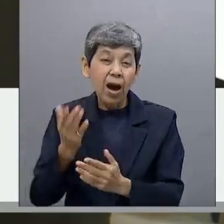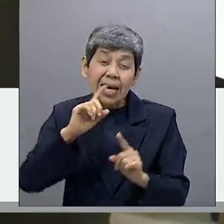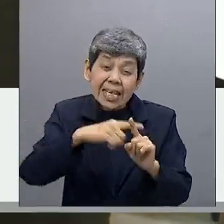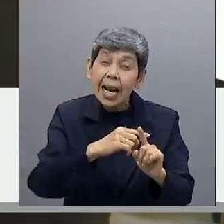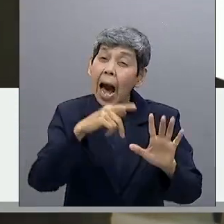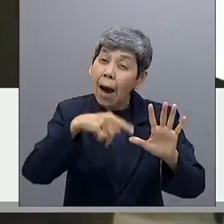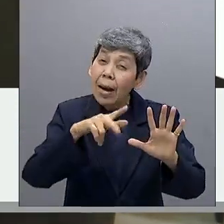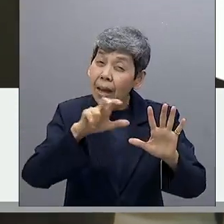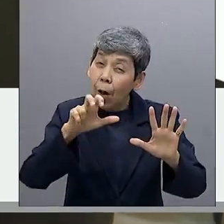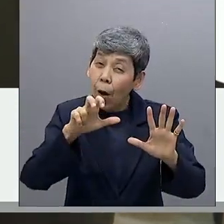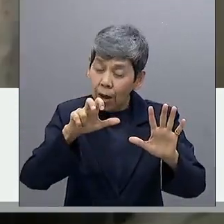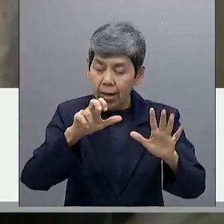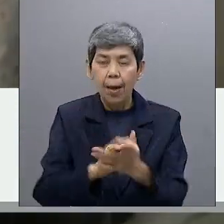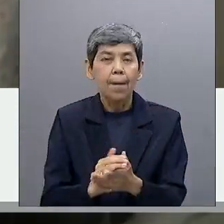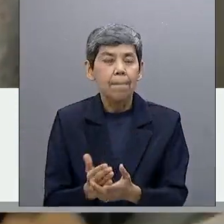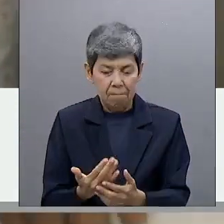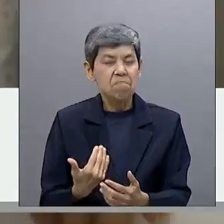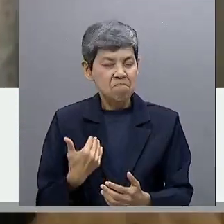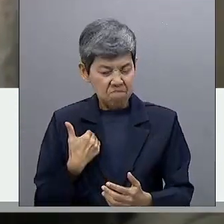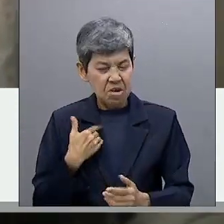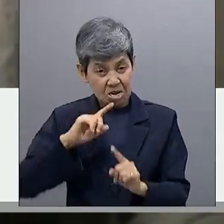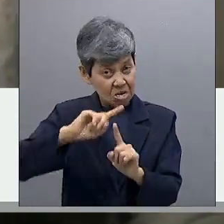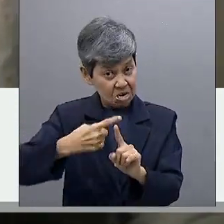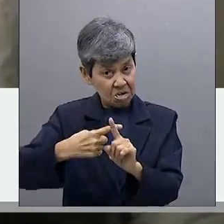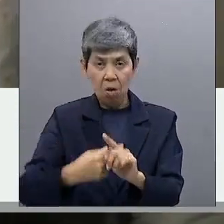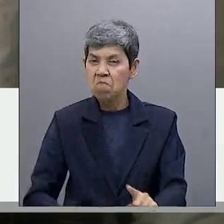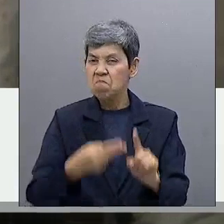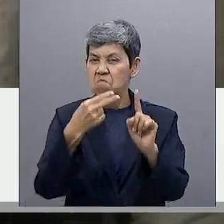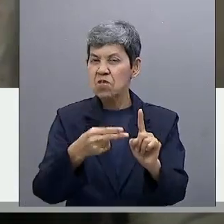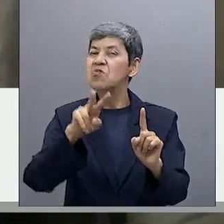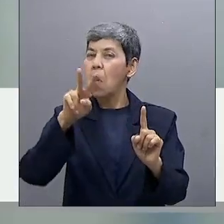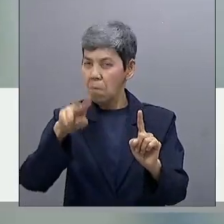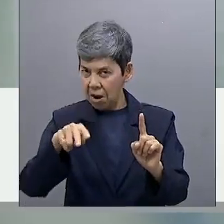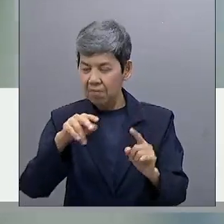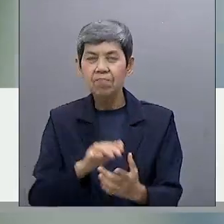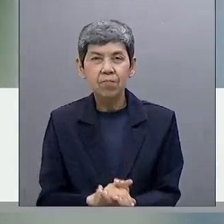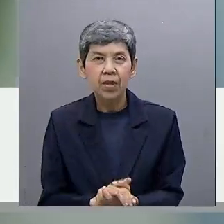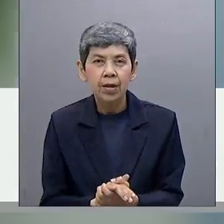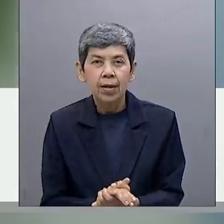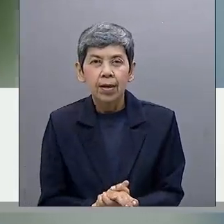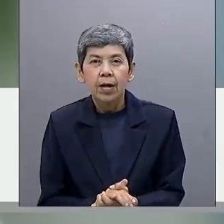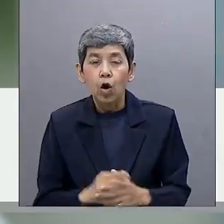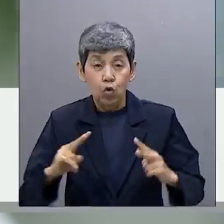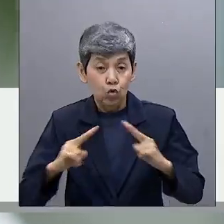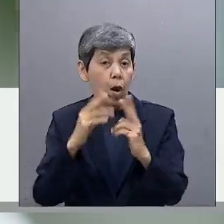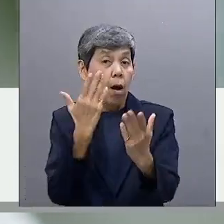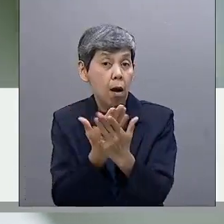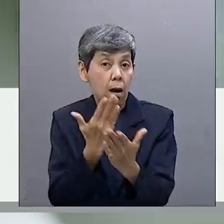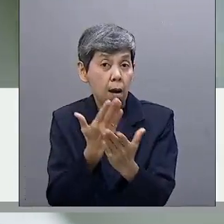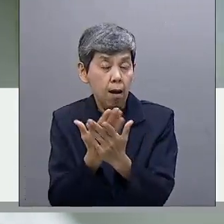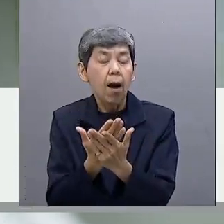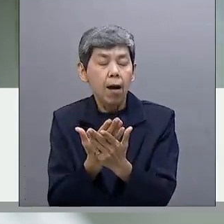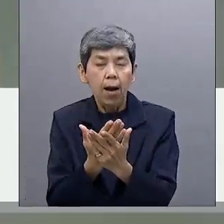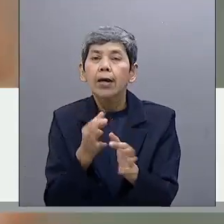ละ 5,300บาทเป็นไม่น้อยกว่าเดือนละ 12,000บาทขณะเดียวกันกระทรวงการคลังและธนาคาร